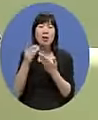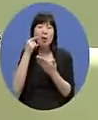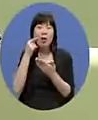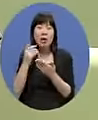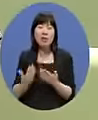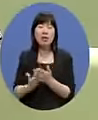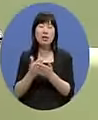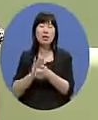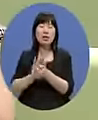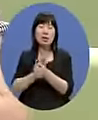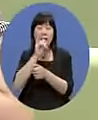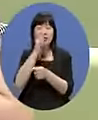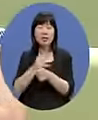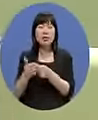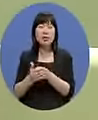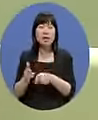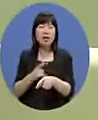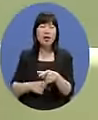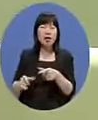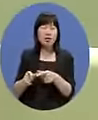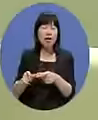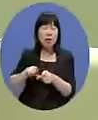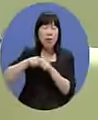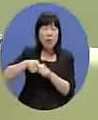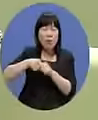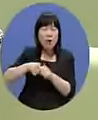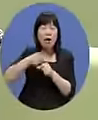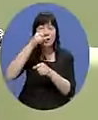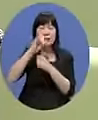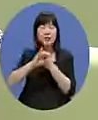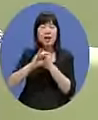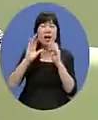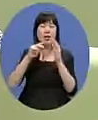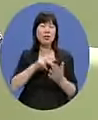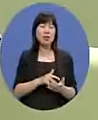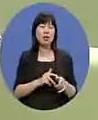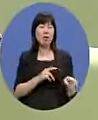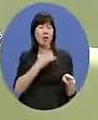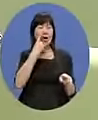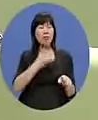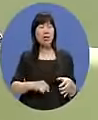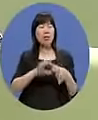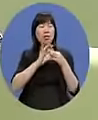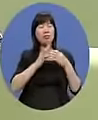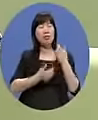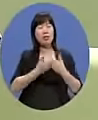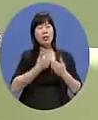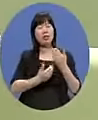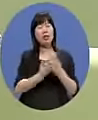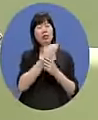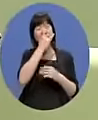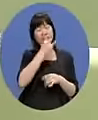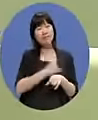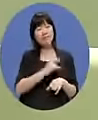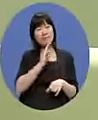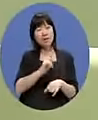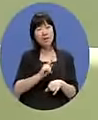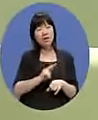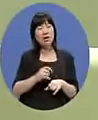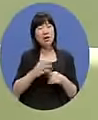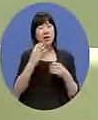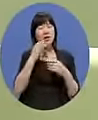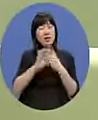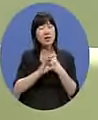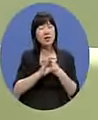발달을 촉진시켜줘야 되니까 이걸 막 더 들이밀잖아요. 이렇게 되면 아이가 거기서 엄마하고 관계도 좀 나빠지고 네. 어려워지죠. 그리고 예를